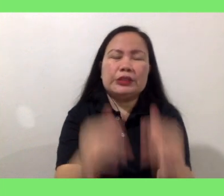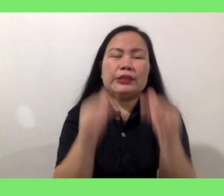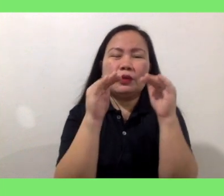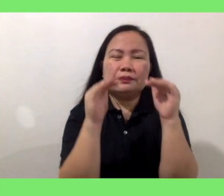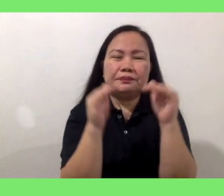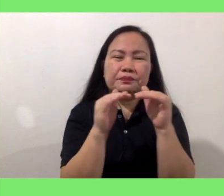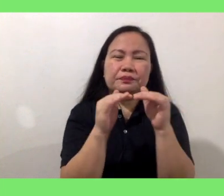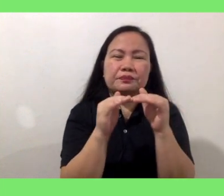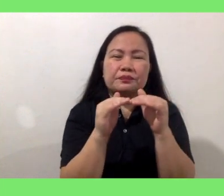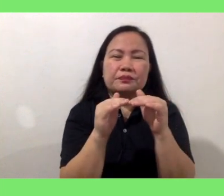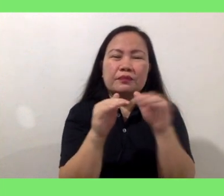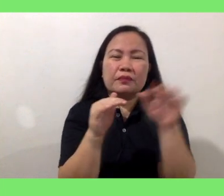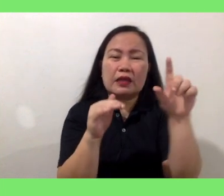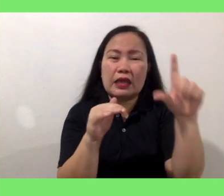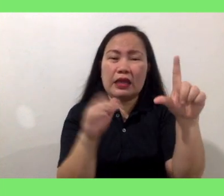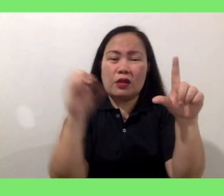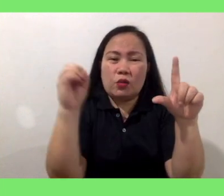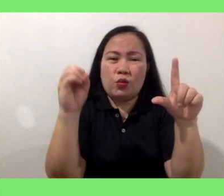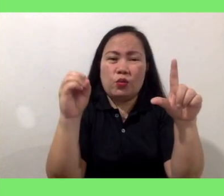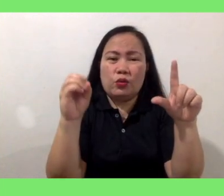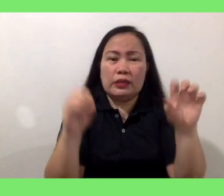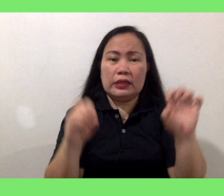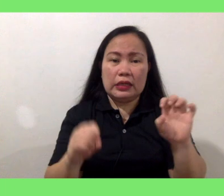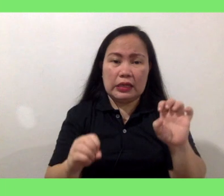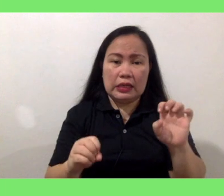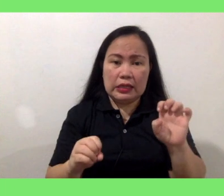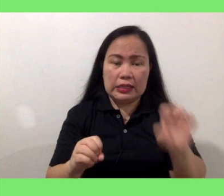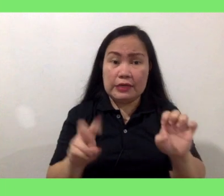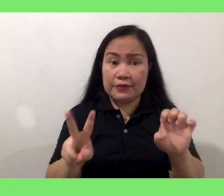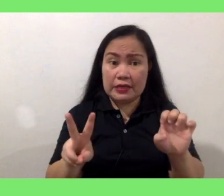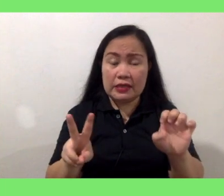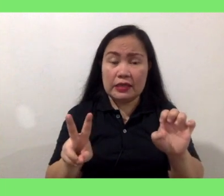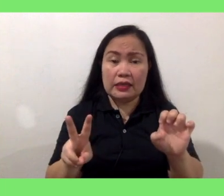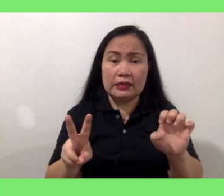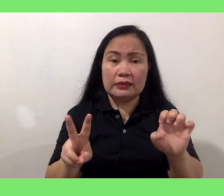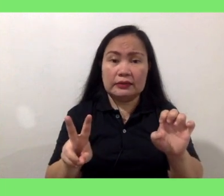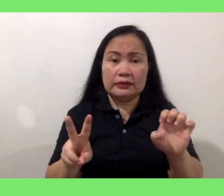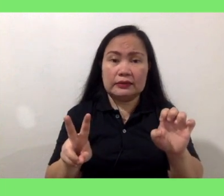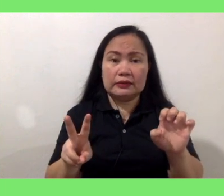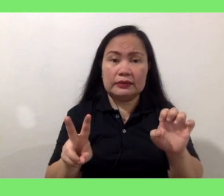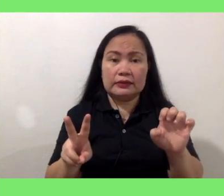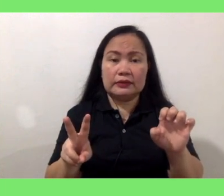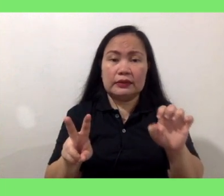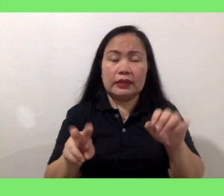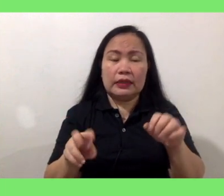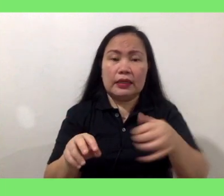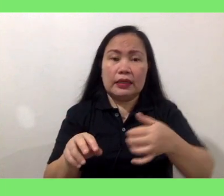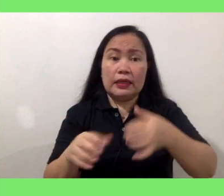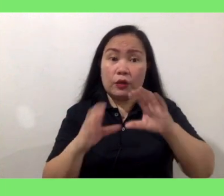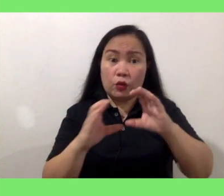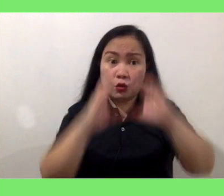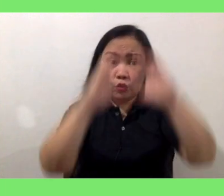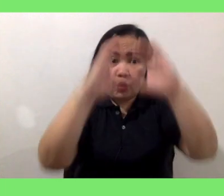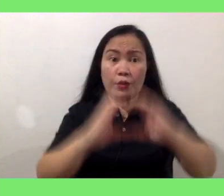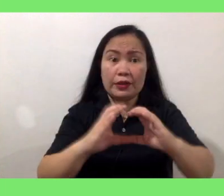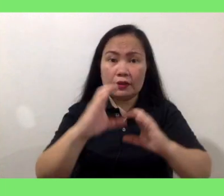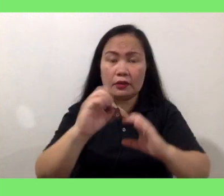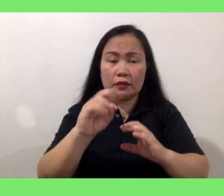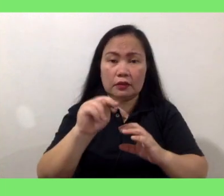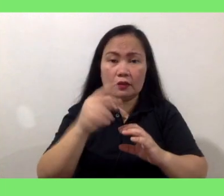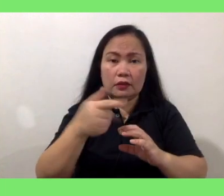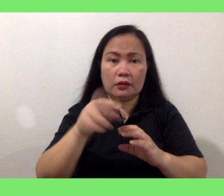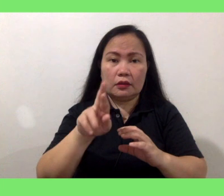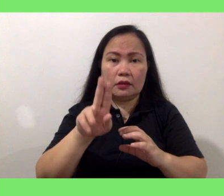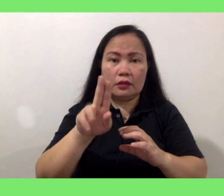measure nito ay equal. So, ibig sabihin, they are congruent. Again, we cannot say that they are